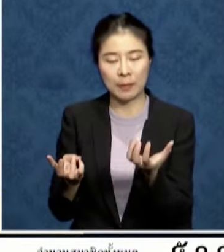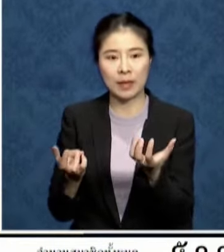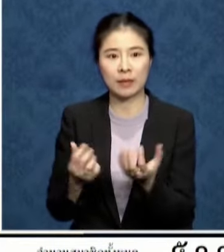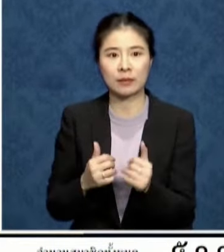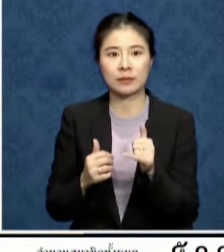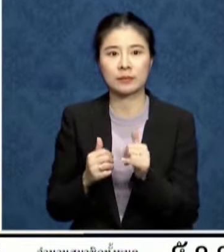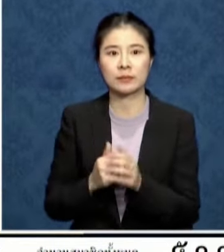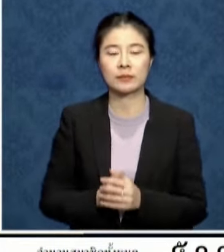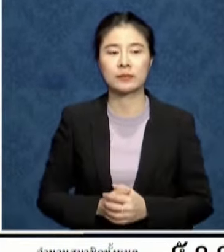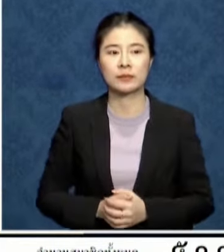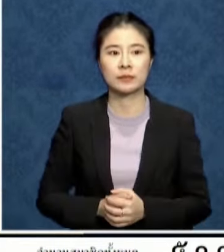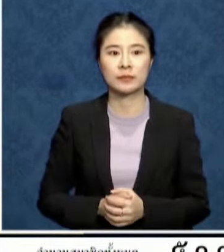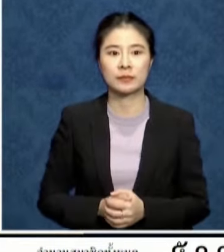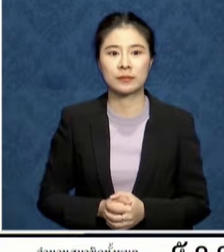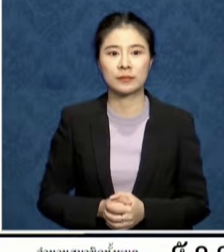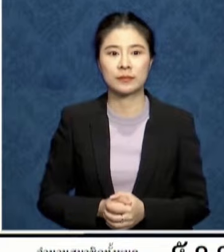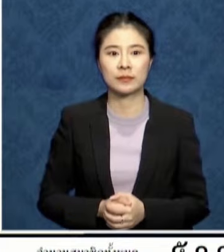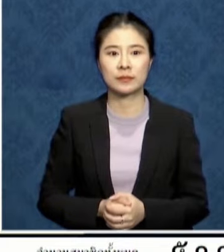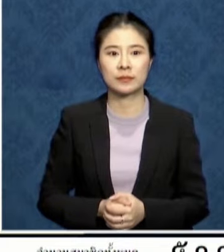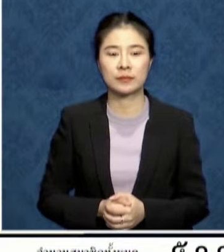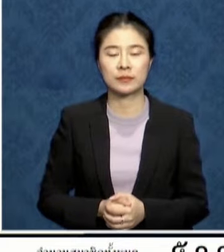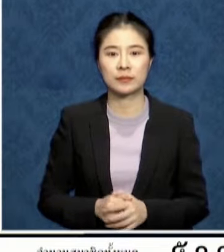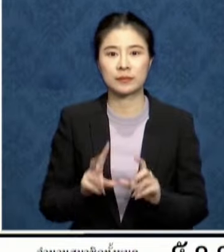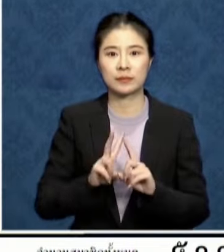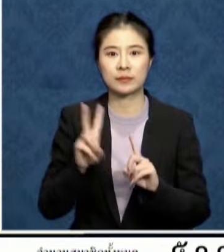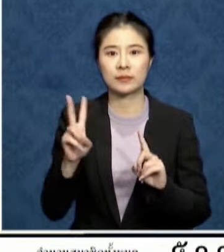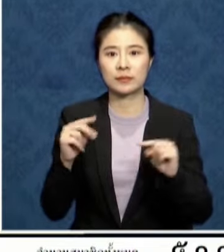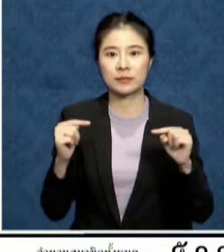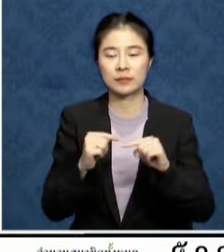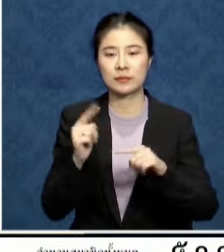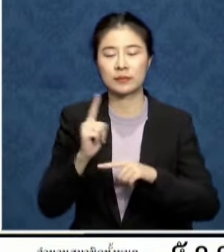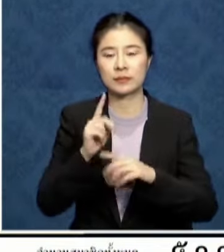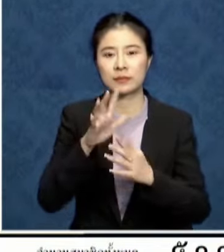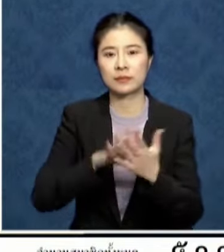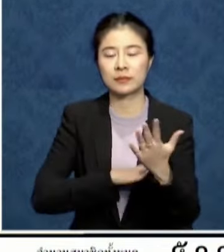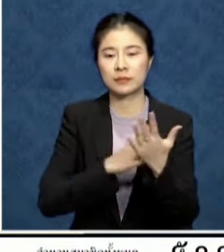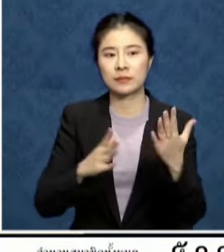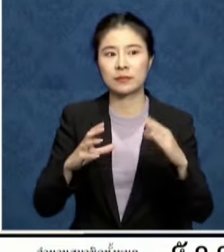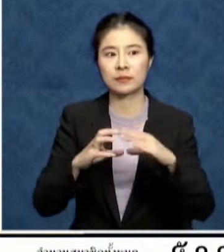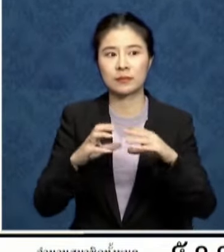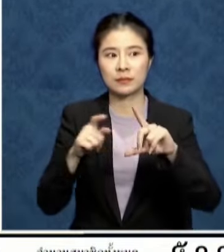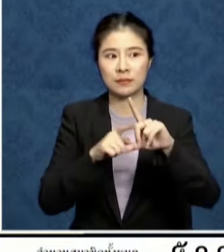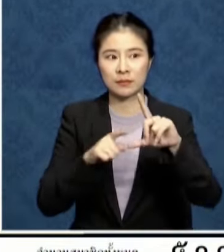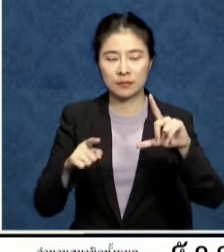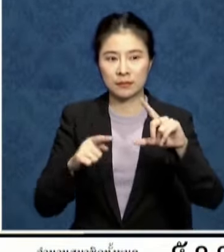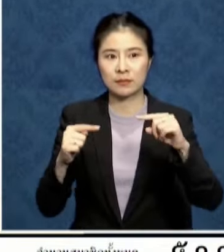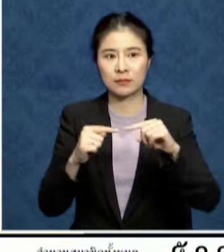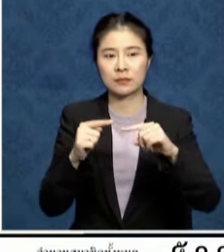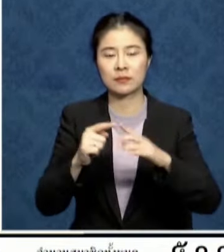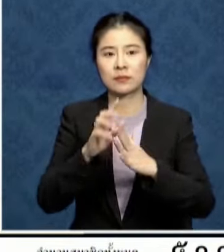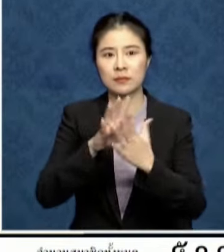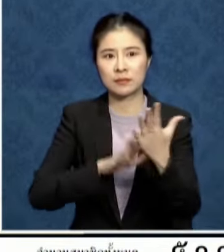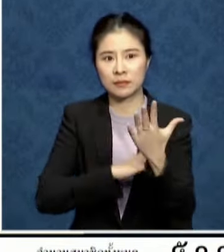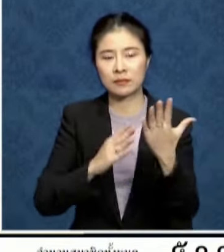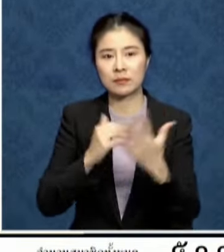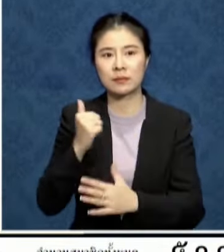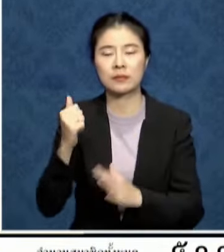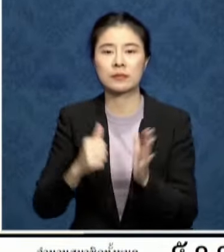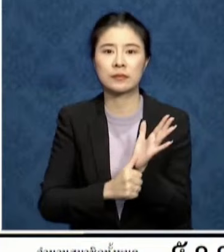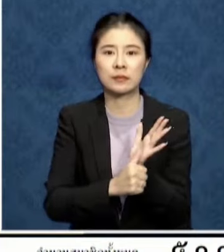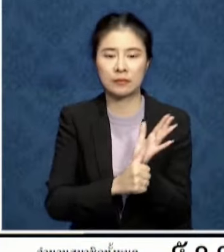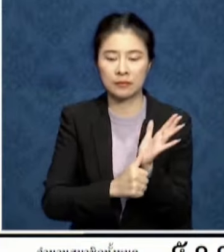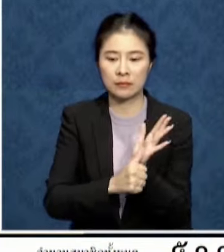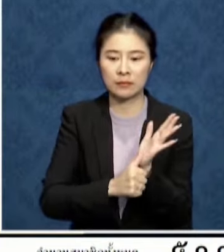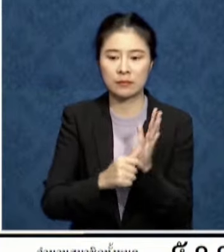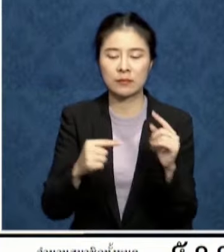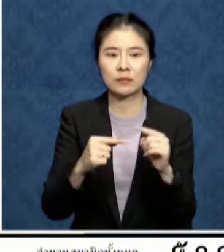วมกันนะครับมาสู่ประเด็นที่2ท่านประธานที่อยู่ในร่างของพรรคก้าวไกลและก็ร่างอื่นนั้นก็มีการเสนอแก้ไข